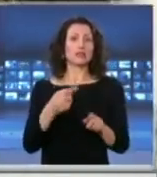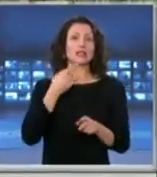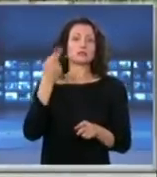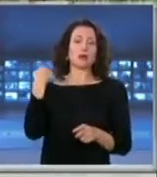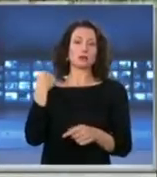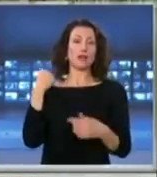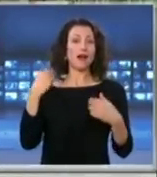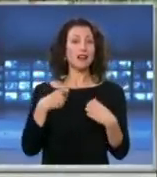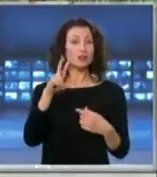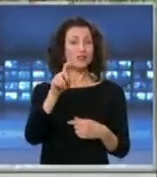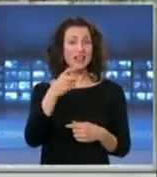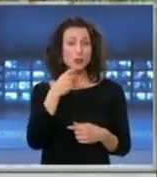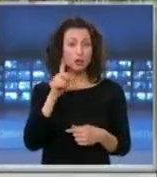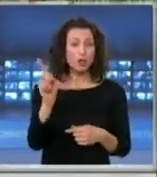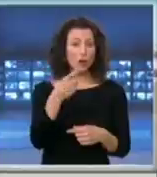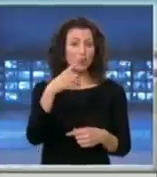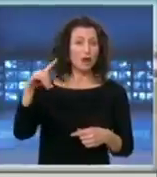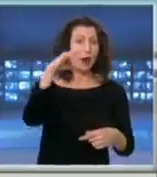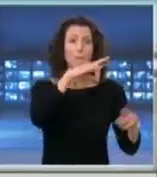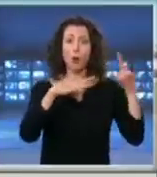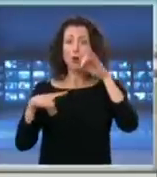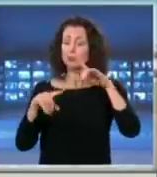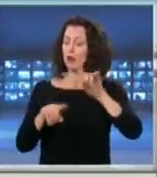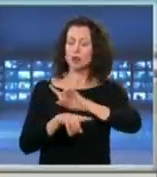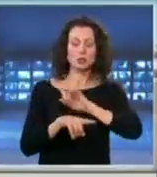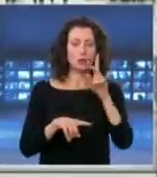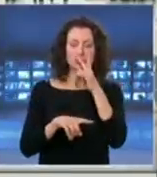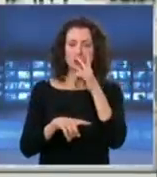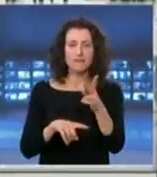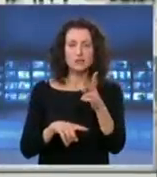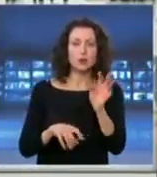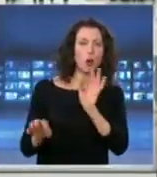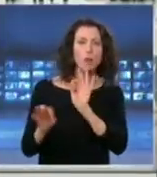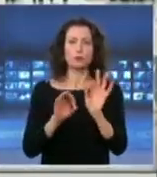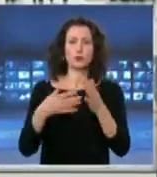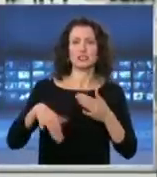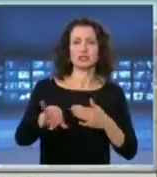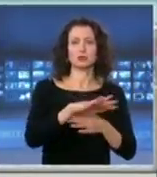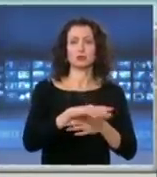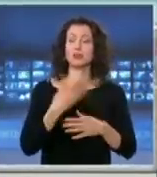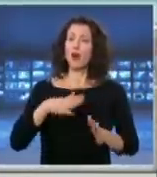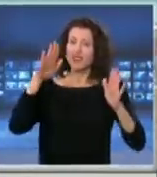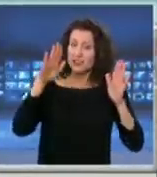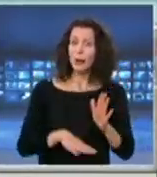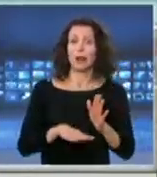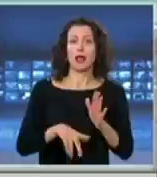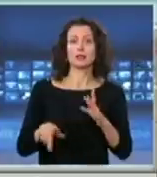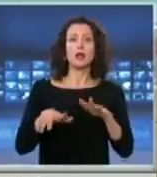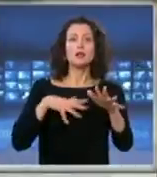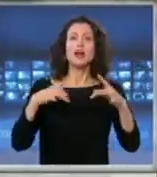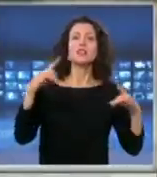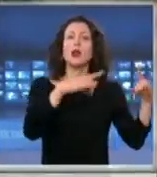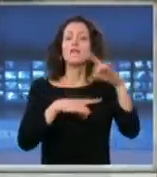години ръководител на полети и не съм виждал, въпреки че съм присъствал на много кризи, войни, такова намаление на трафика никога не е